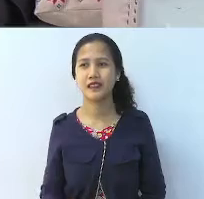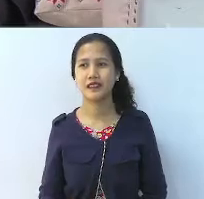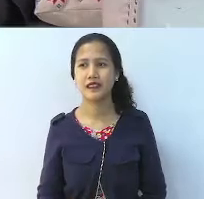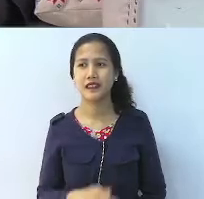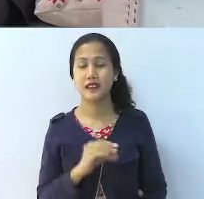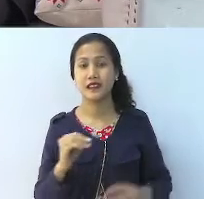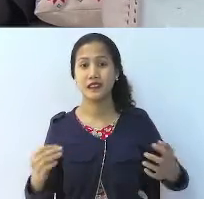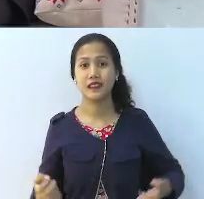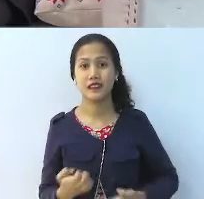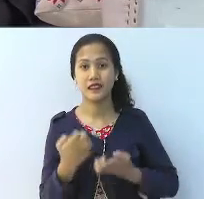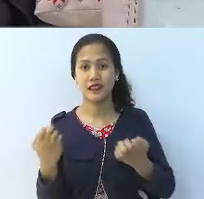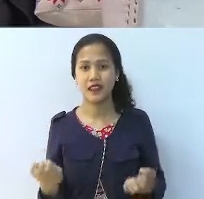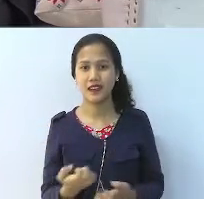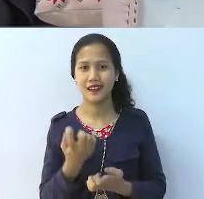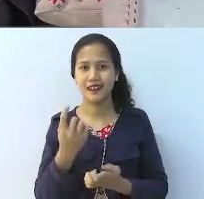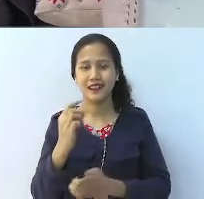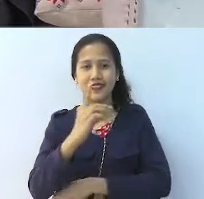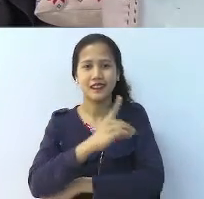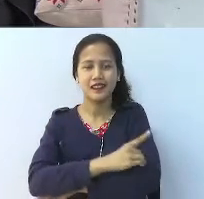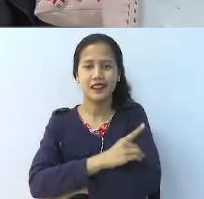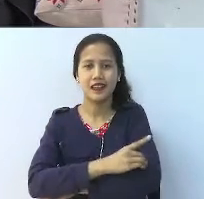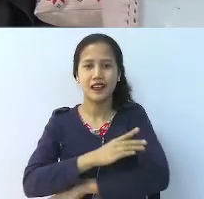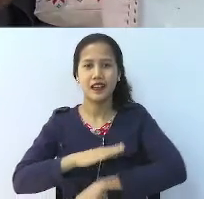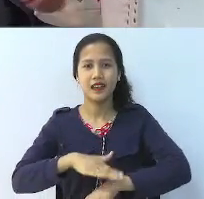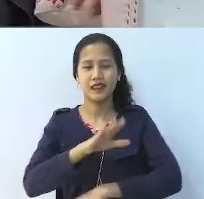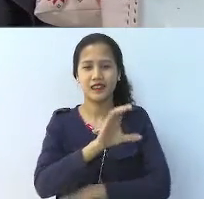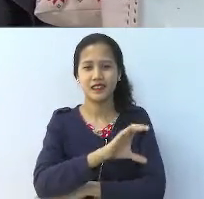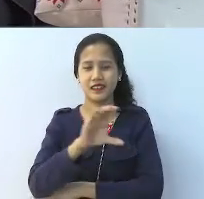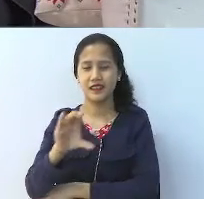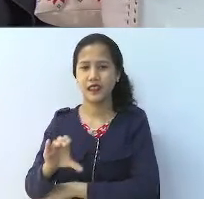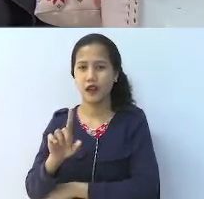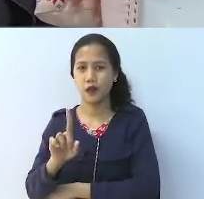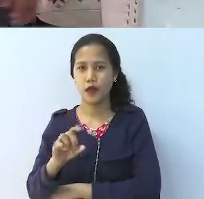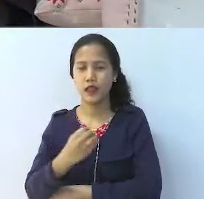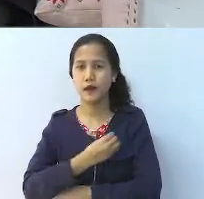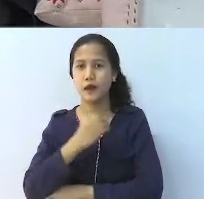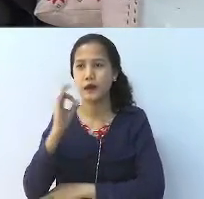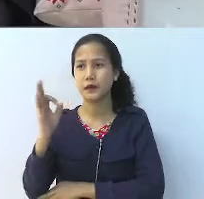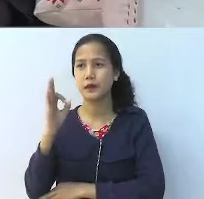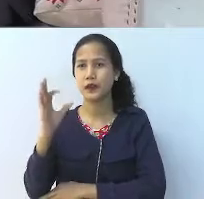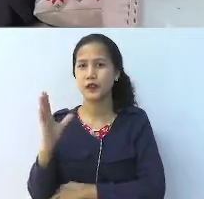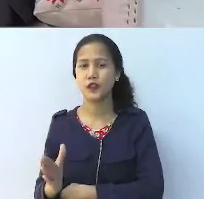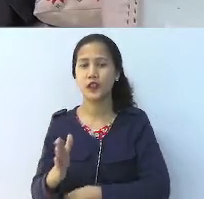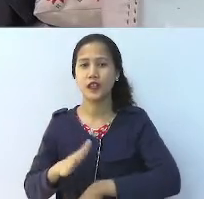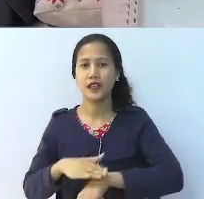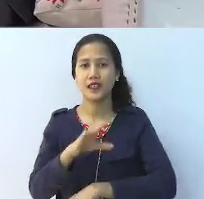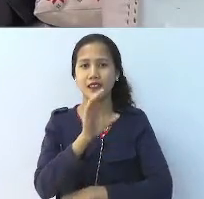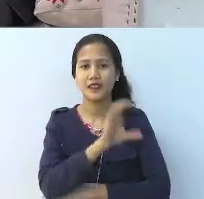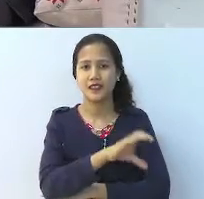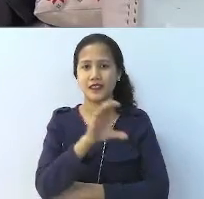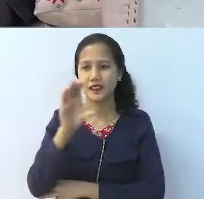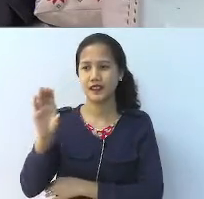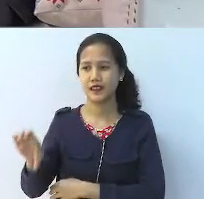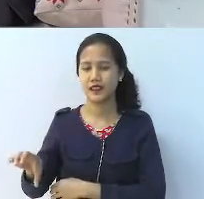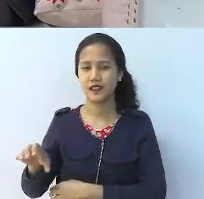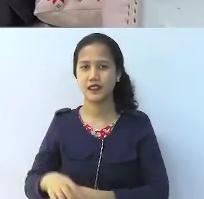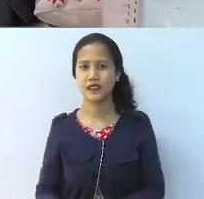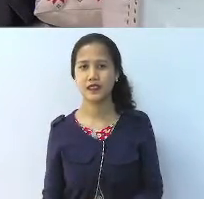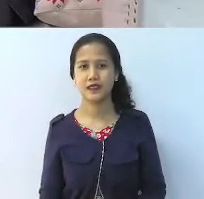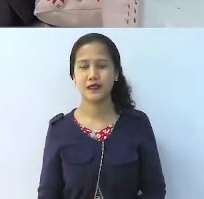Si Ivan nanonood. Yeah. Oh, happy birthday po. Happy birthday po kay Sir Jeter. Jeter Landicho.